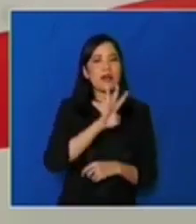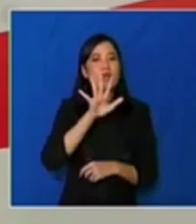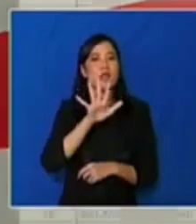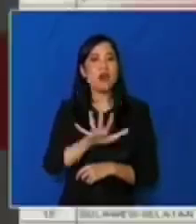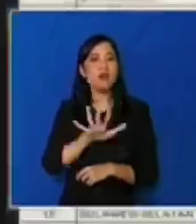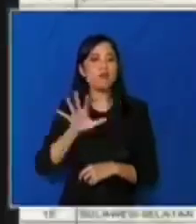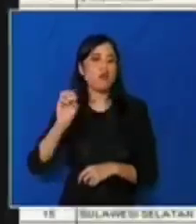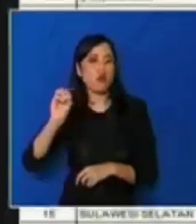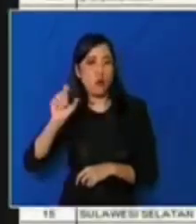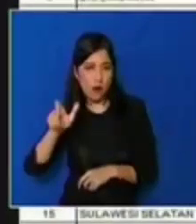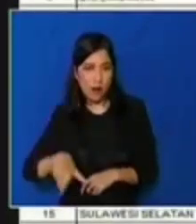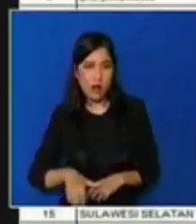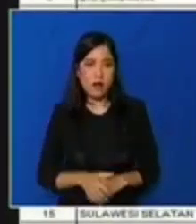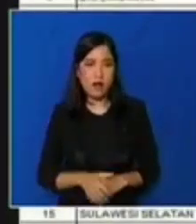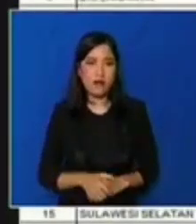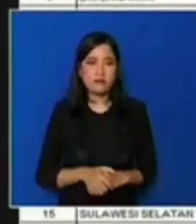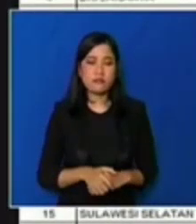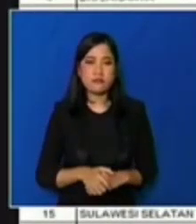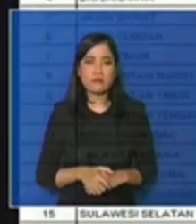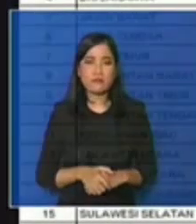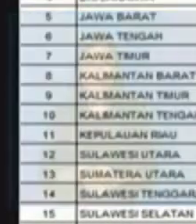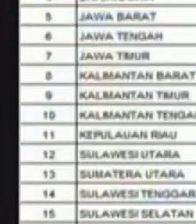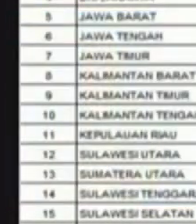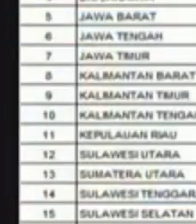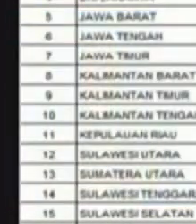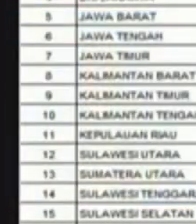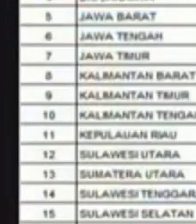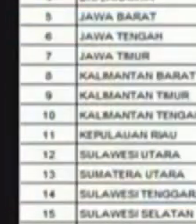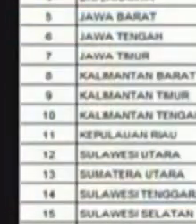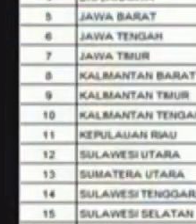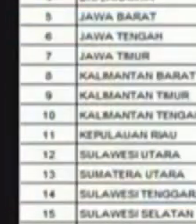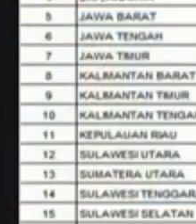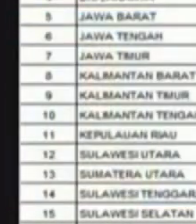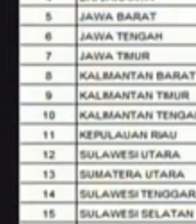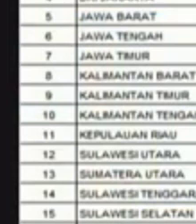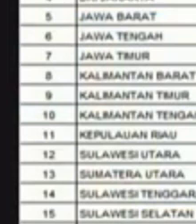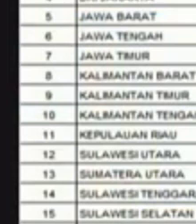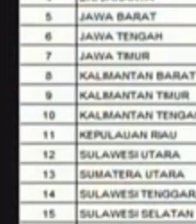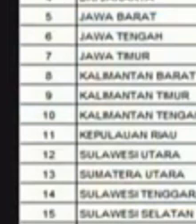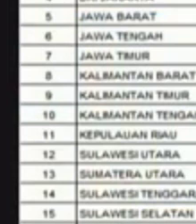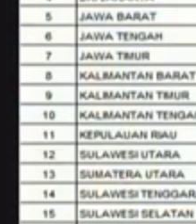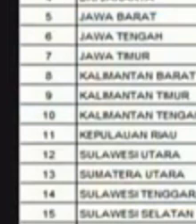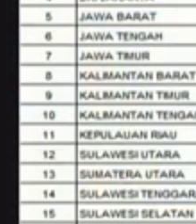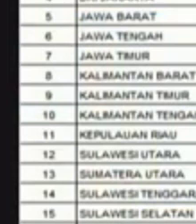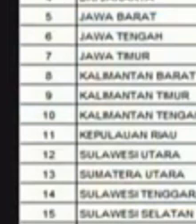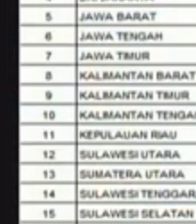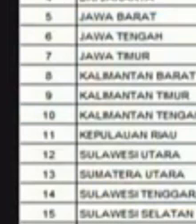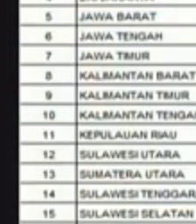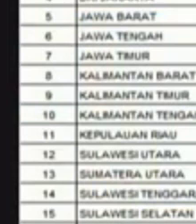450 orang kemudian ada penambahan jumlah Kasus yang sudah dua kali